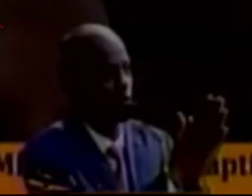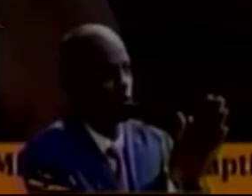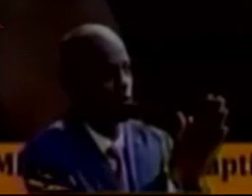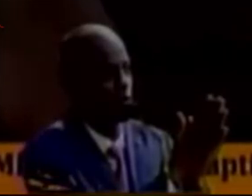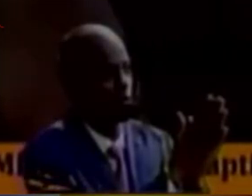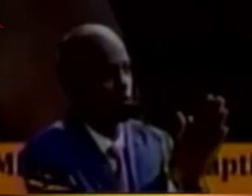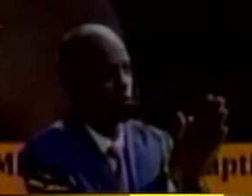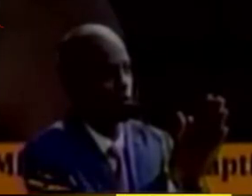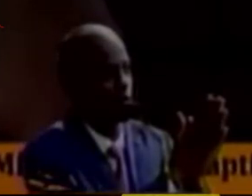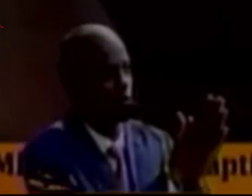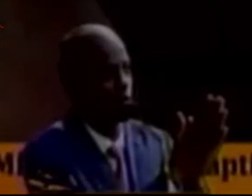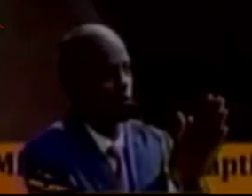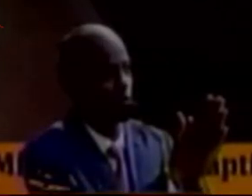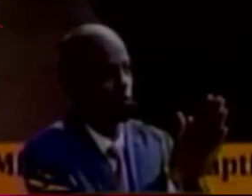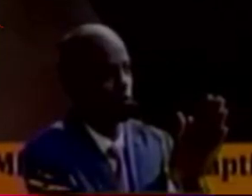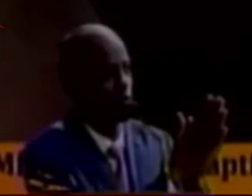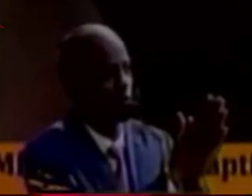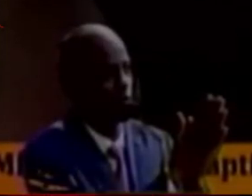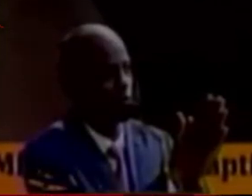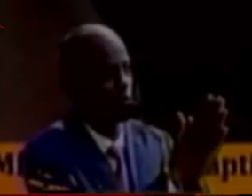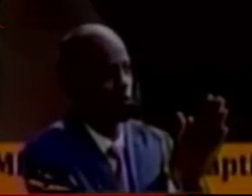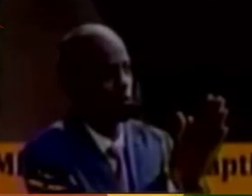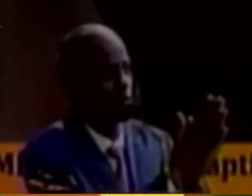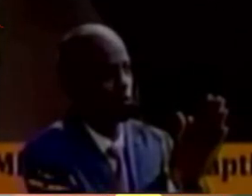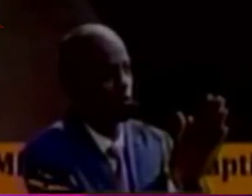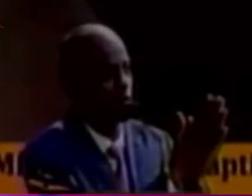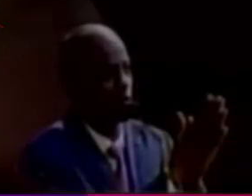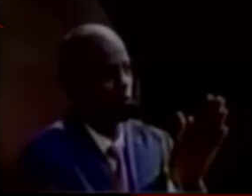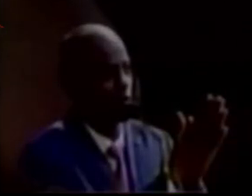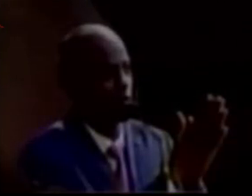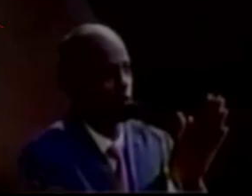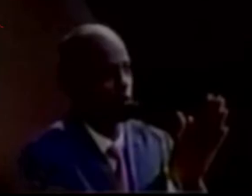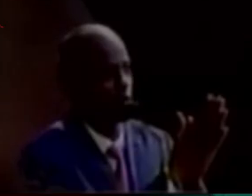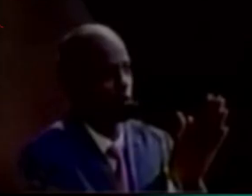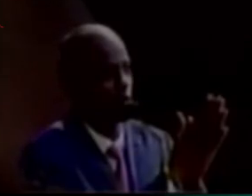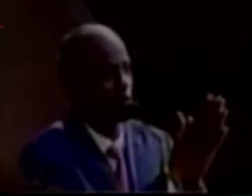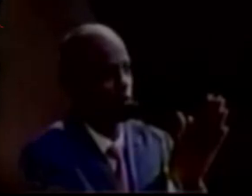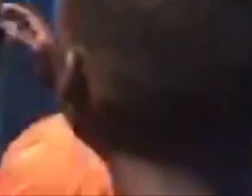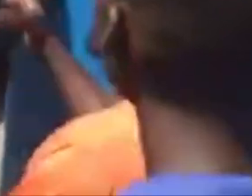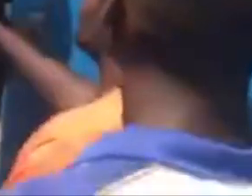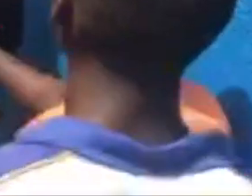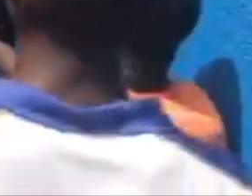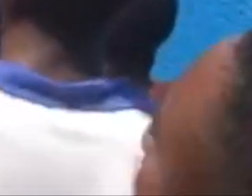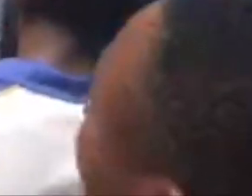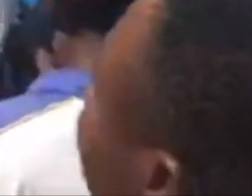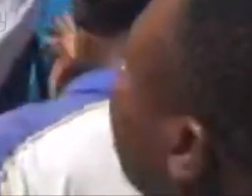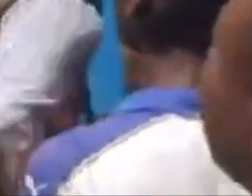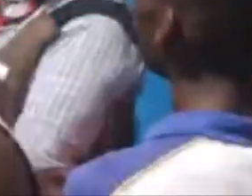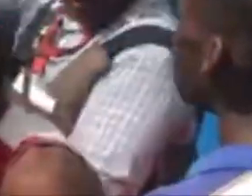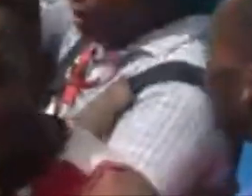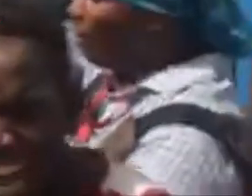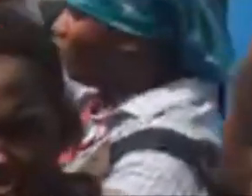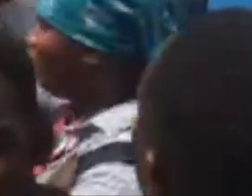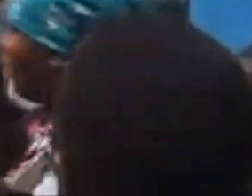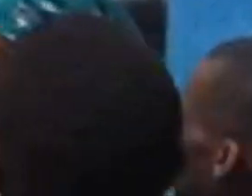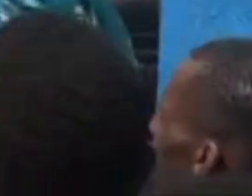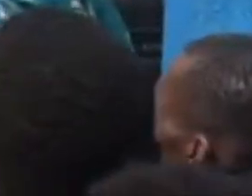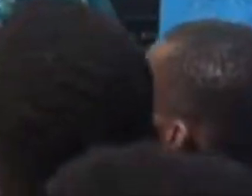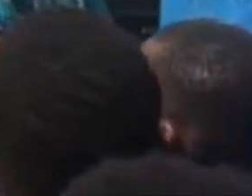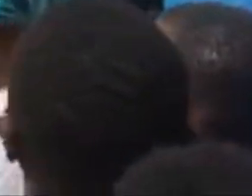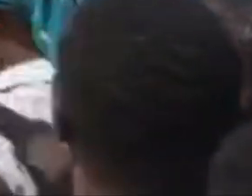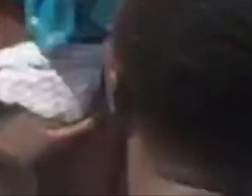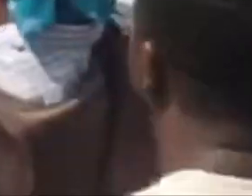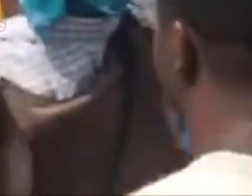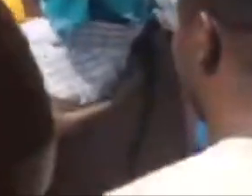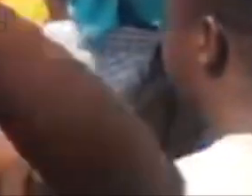goud a dir blanc. Après ça, 10 collé a pa ka van 200 goud, 250 goud pipiti. Voilà, et merci avec tout le monde